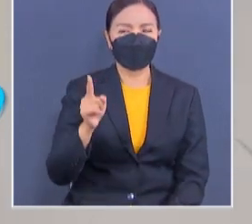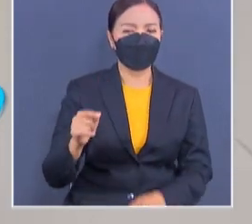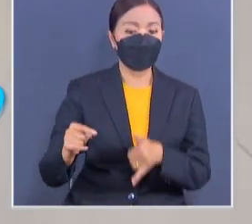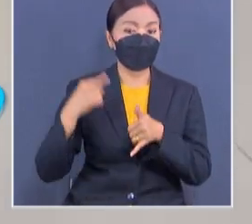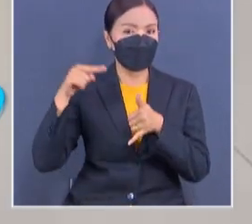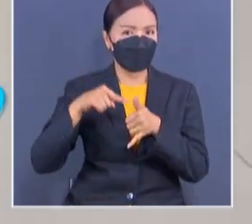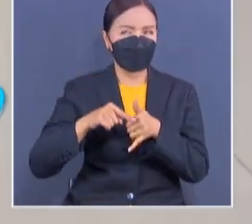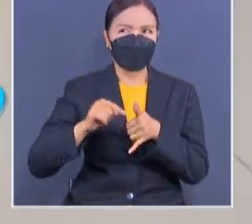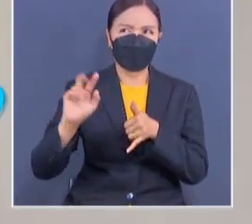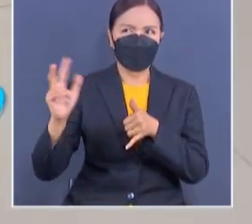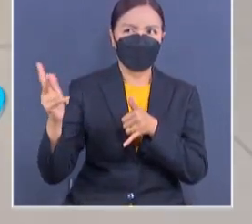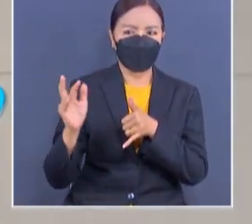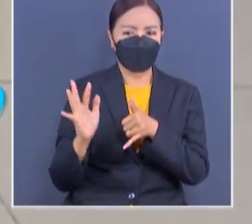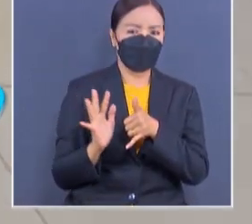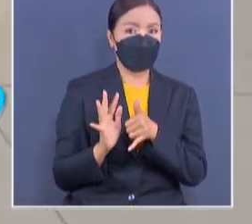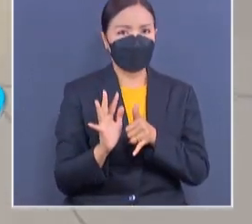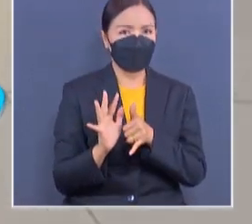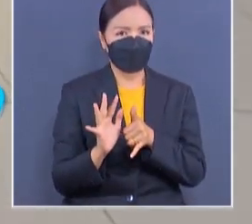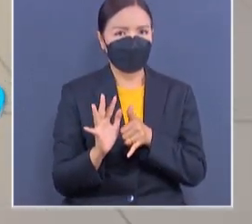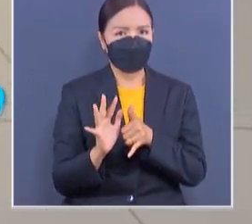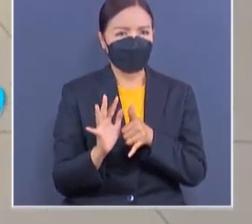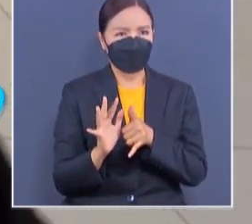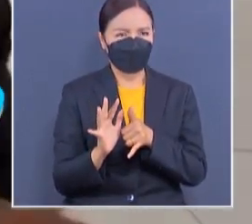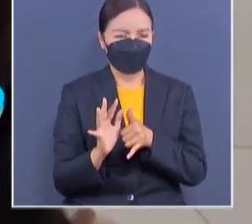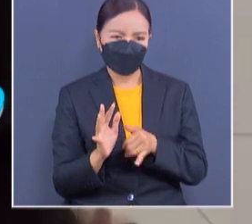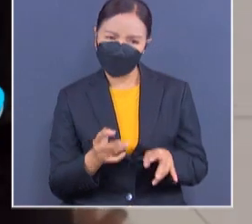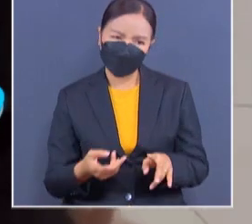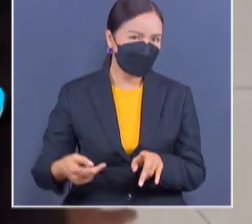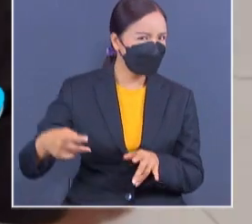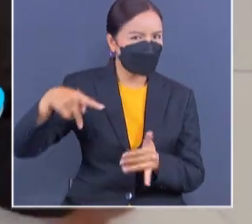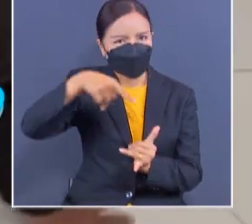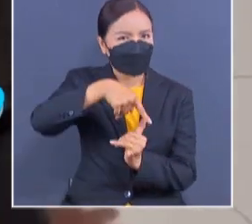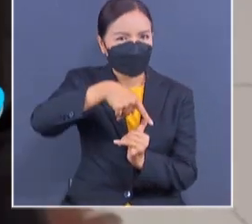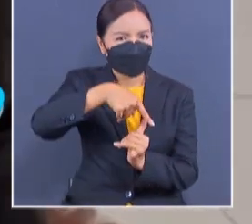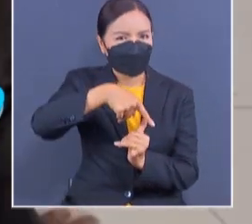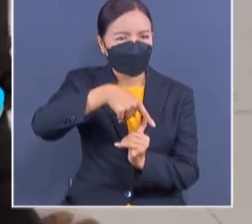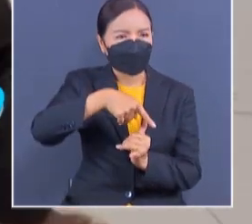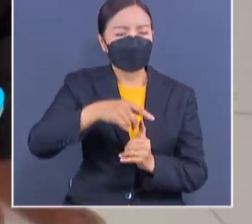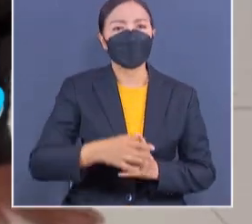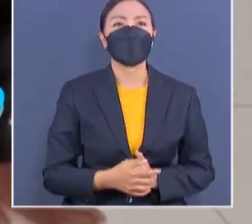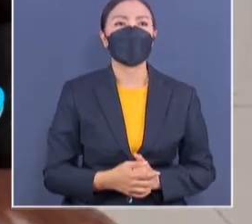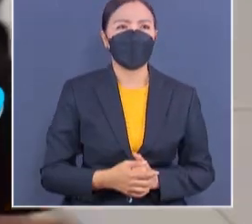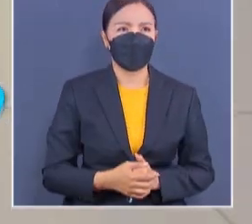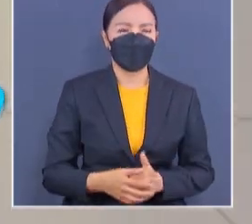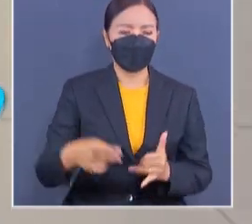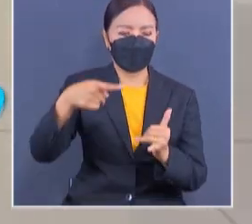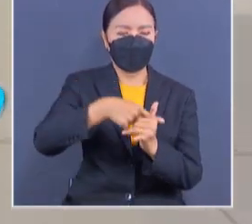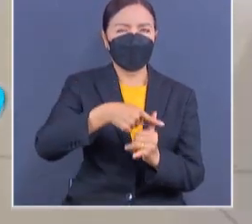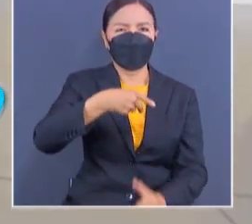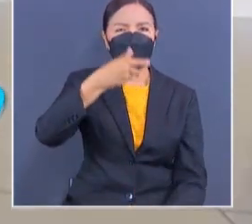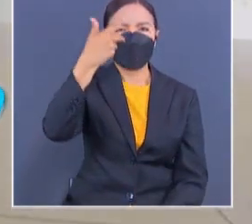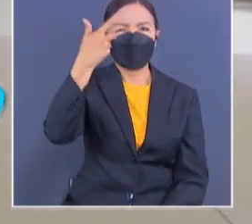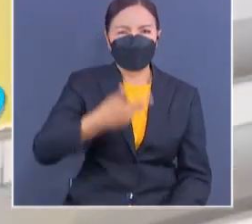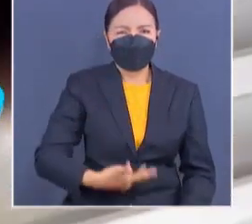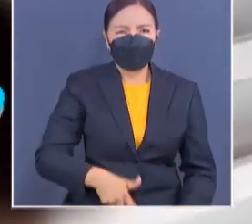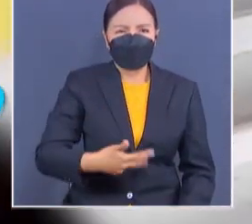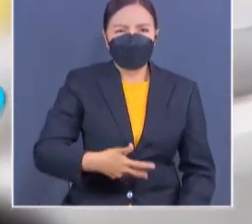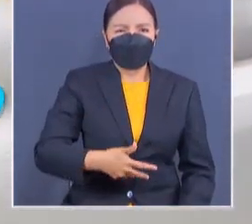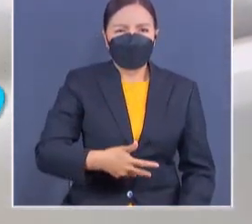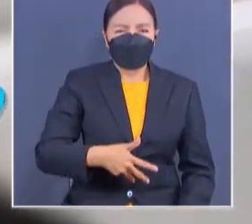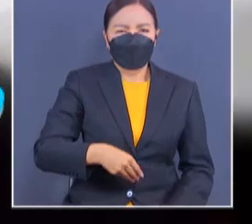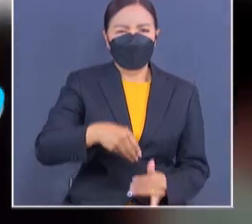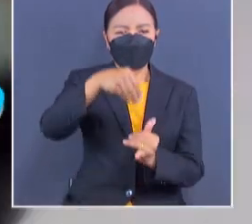ะครับแล้วหลังจากนั้นเจ๊ข้าวก็ขึ้นคอมแล้วก็ขออนุญาตคุณผู้ชมฉี่ใส่หน้า